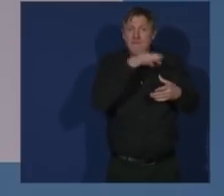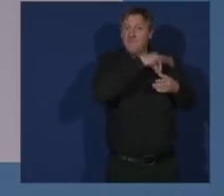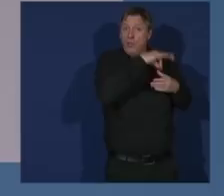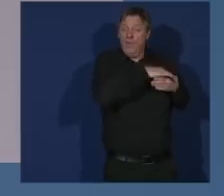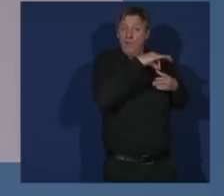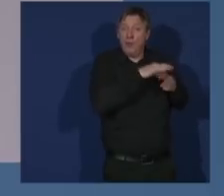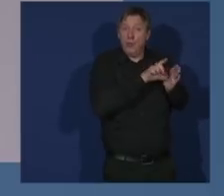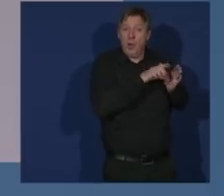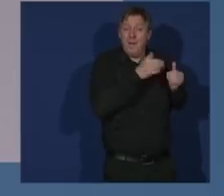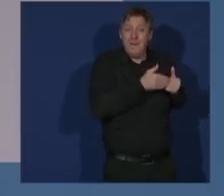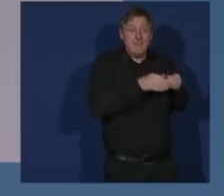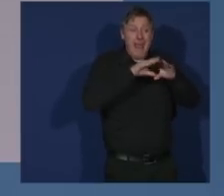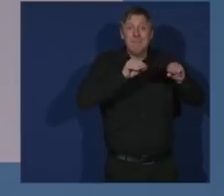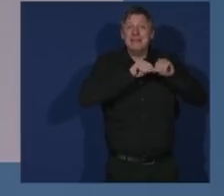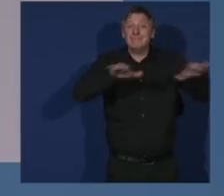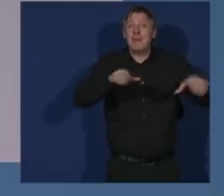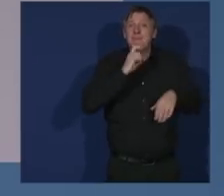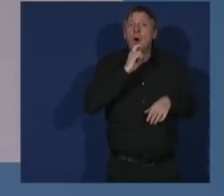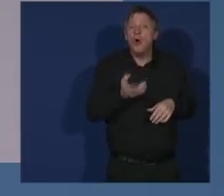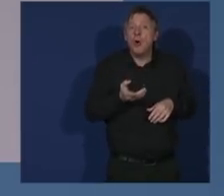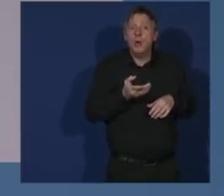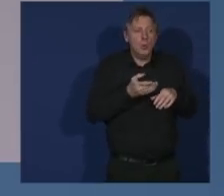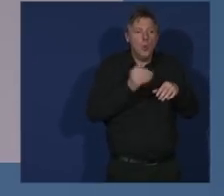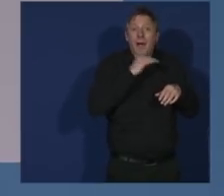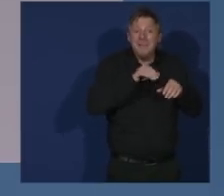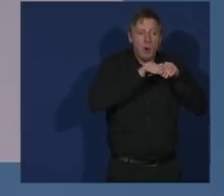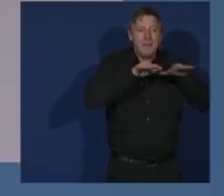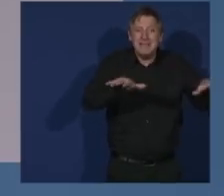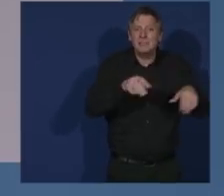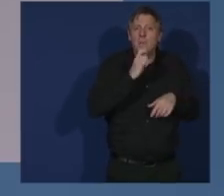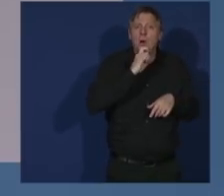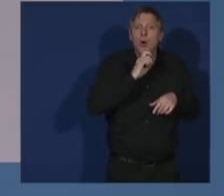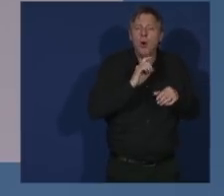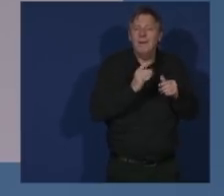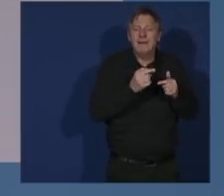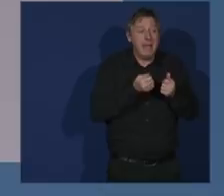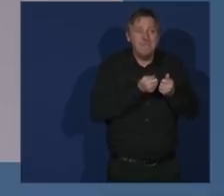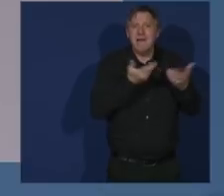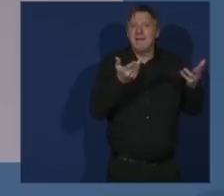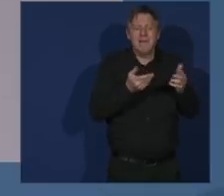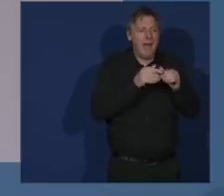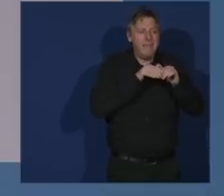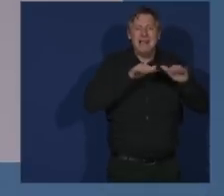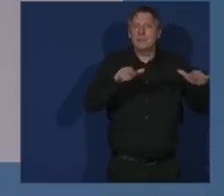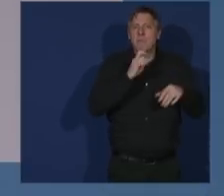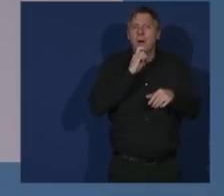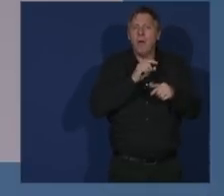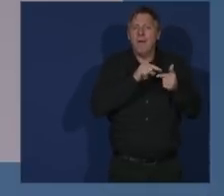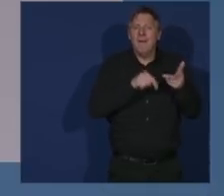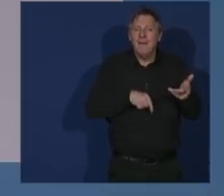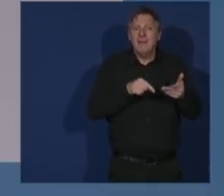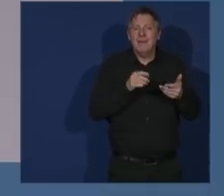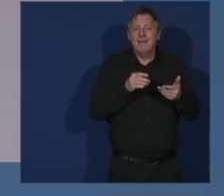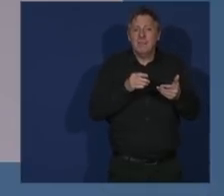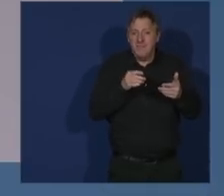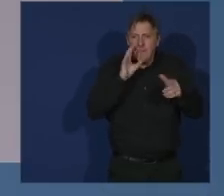pas encore suffisamment appliqués, pas suffisamment rapidement, et il y en a de nombreux, pour contribuer à ce que les Français